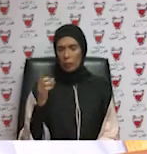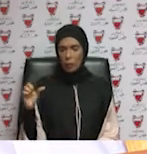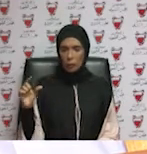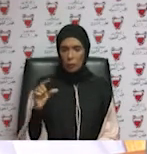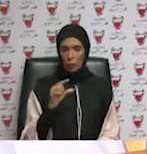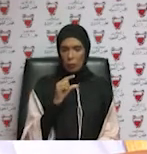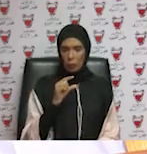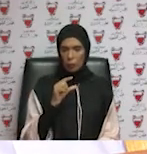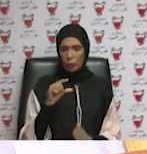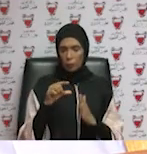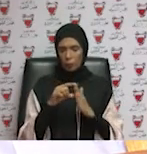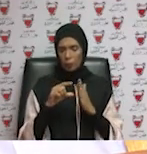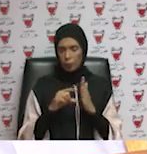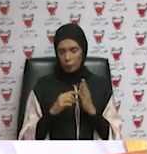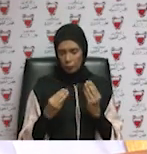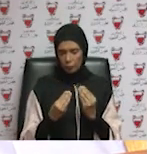جاءت دستوريا.